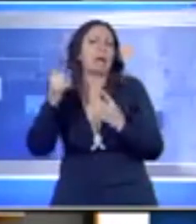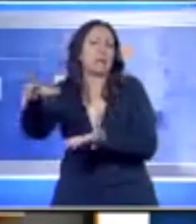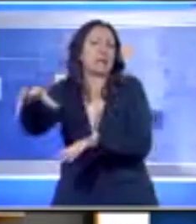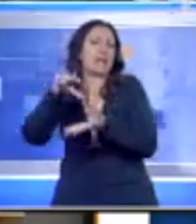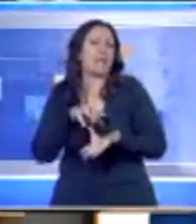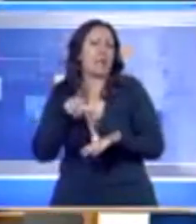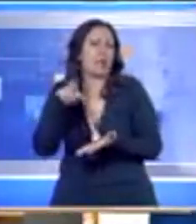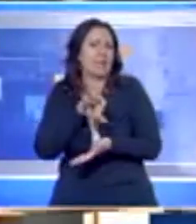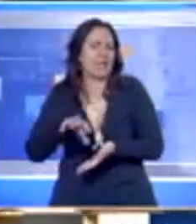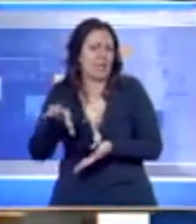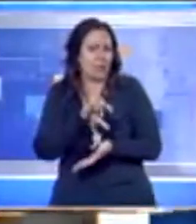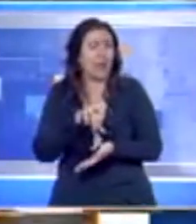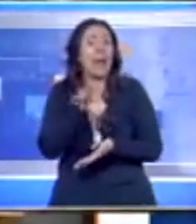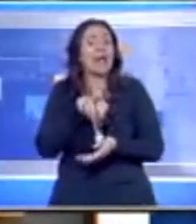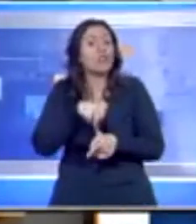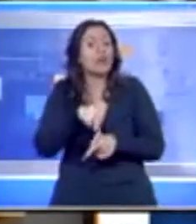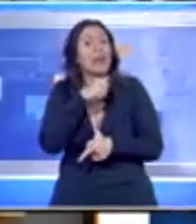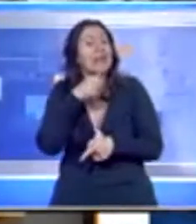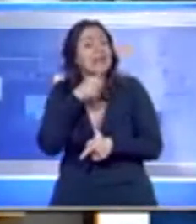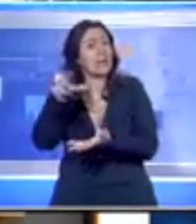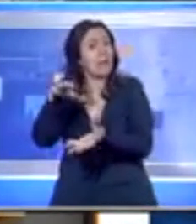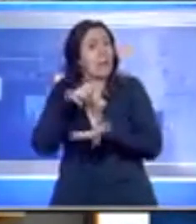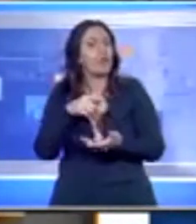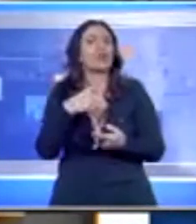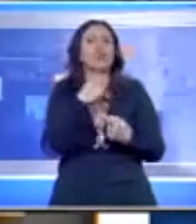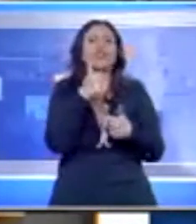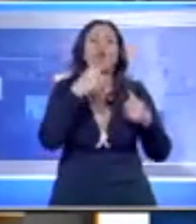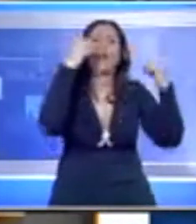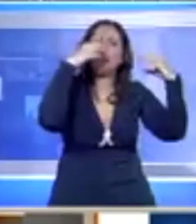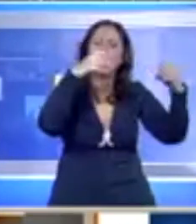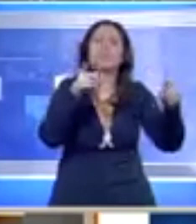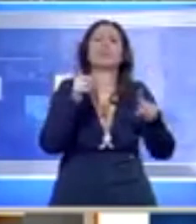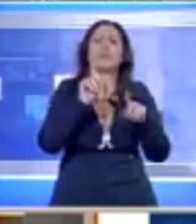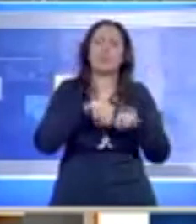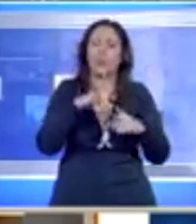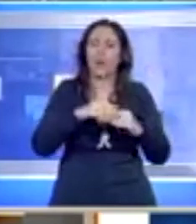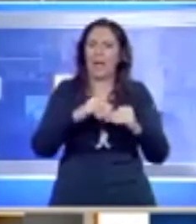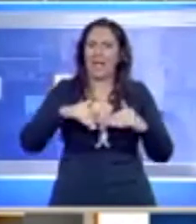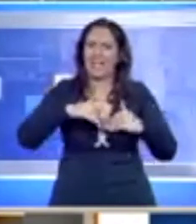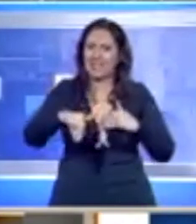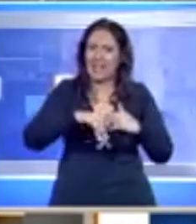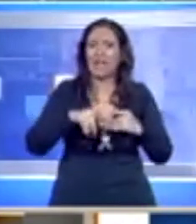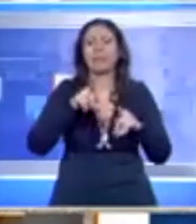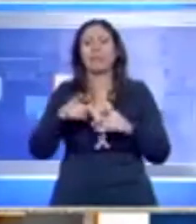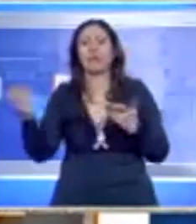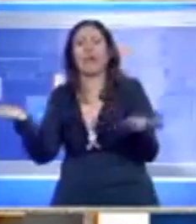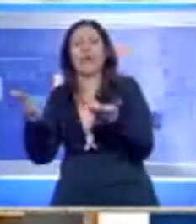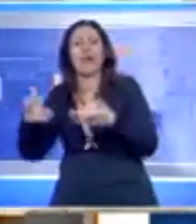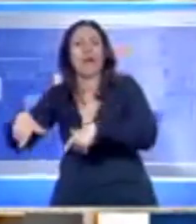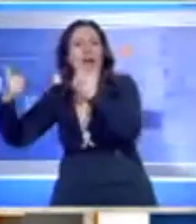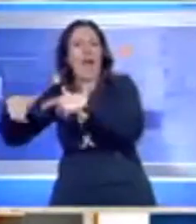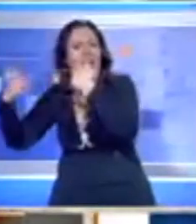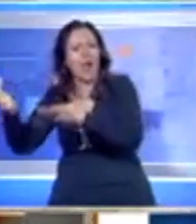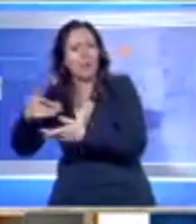regionali fondi che serviranno non soltanto per l'illuminazione il rifacimento stradale ma anche per il taglio della vegetazione il posizionamento